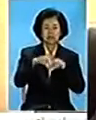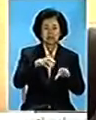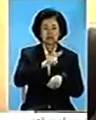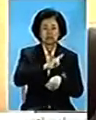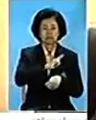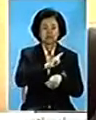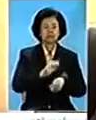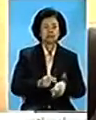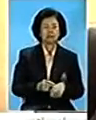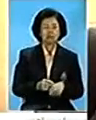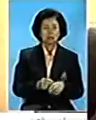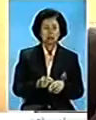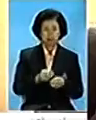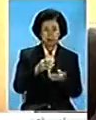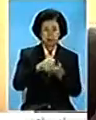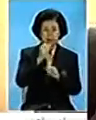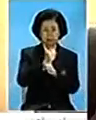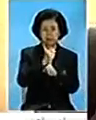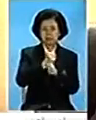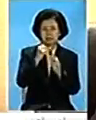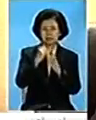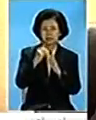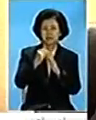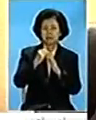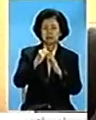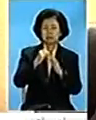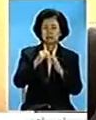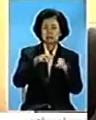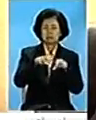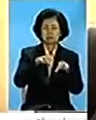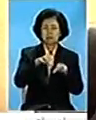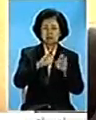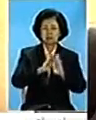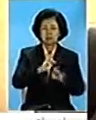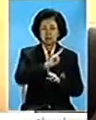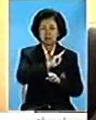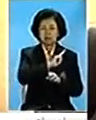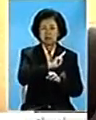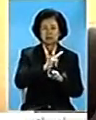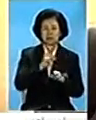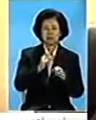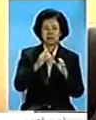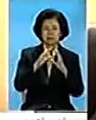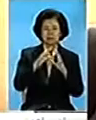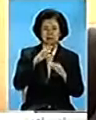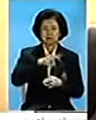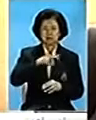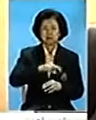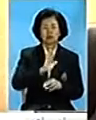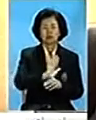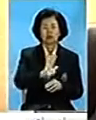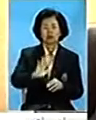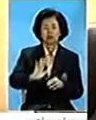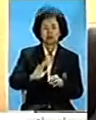นว่าการทำจังหวัดจัดการตนเองเนี่ยแนวคิดหลักก็คือเรื่องของสำนึกท้องถิ่นพูดกันง่ายๆนะ